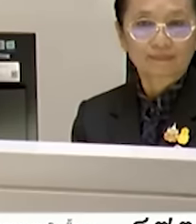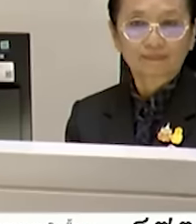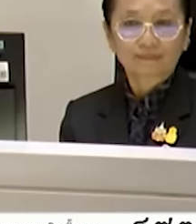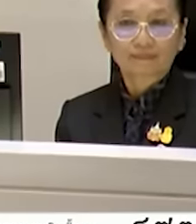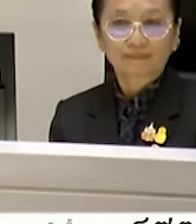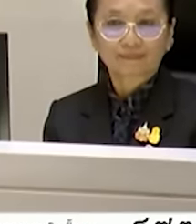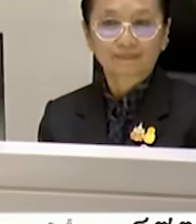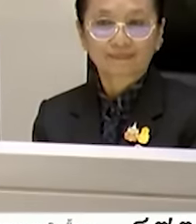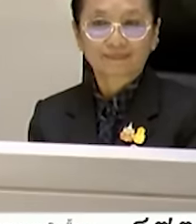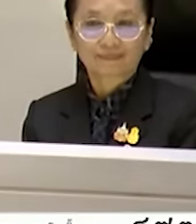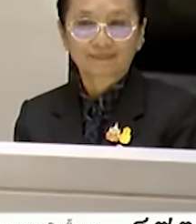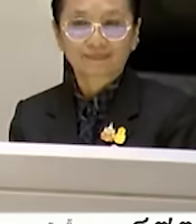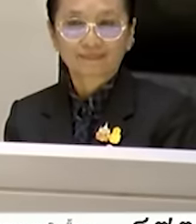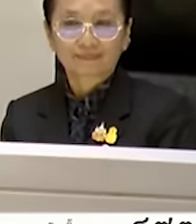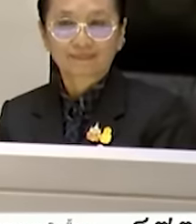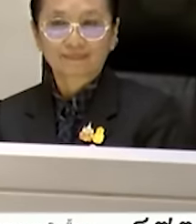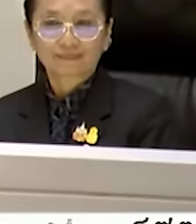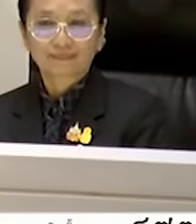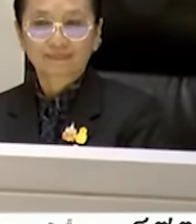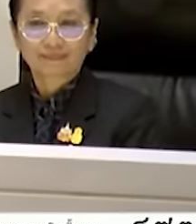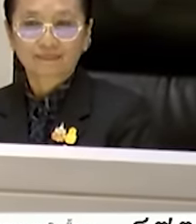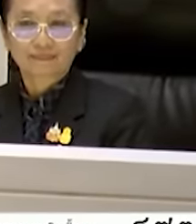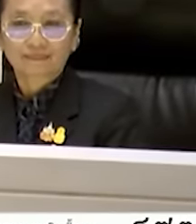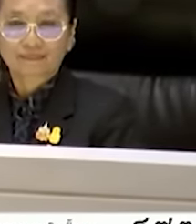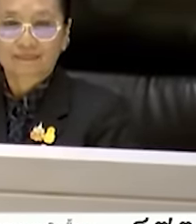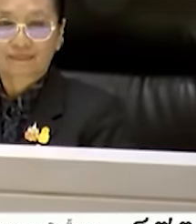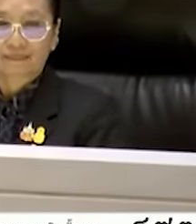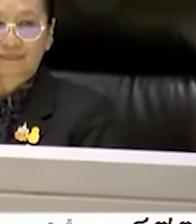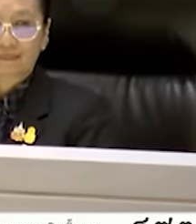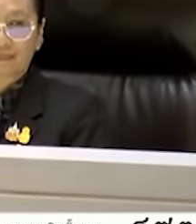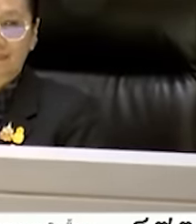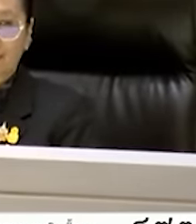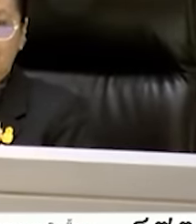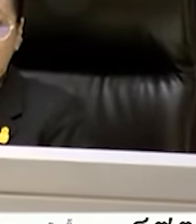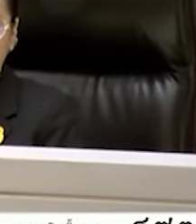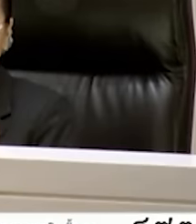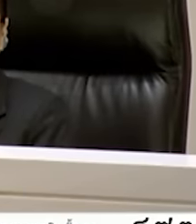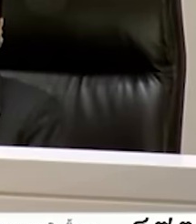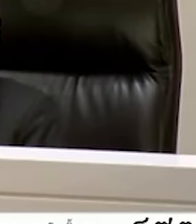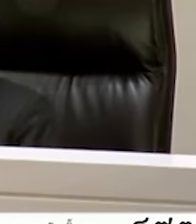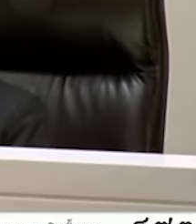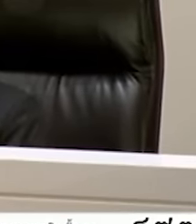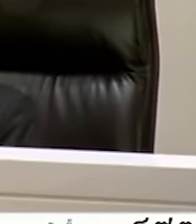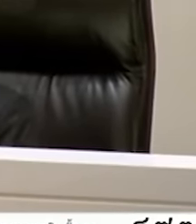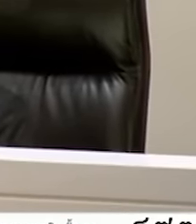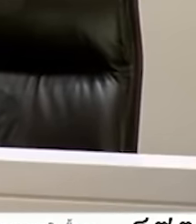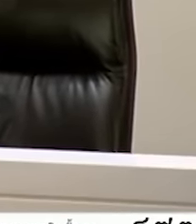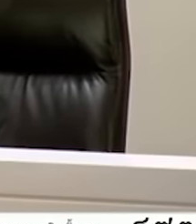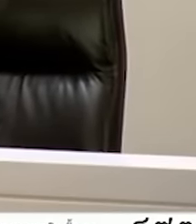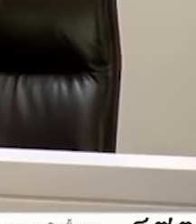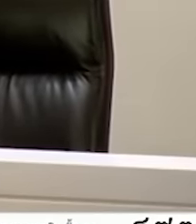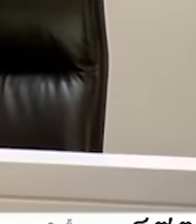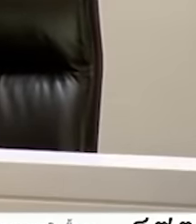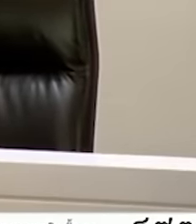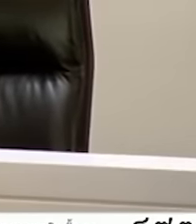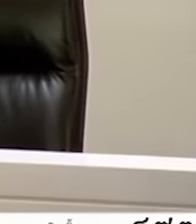ที่ประชุมสภาผู้แทนราษฎรวันนี้มีการพิจารณาโหวตเลือกนายกรัฐมนตรีคนที่31นะคะ